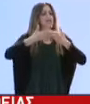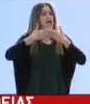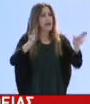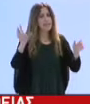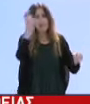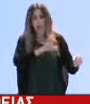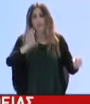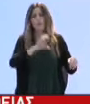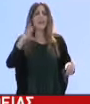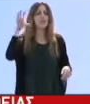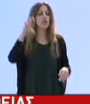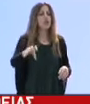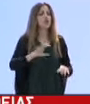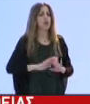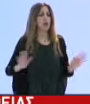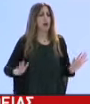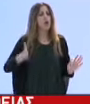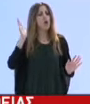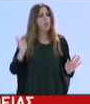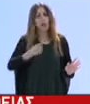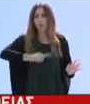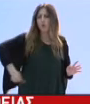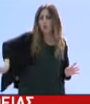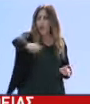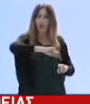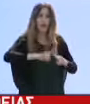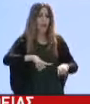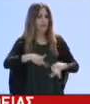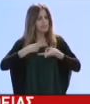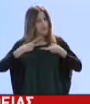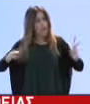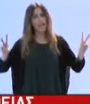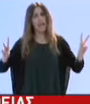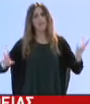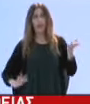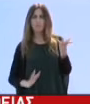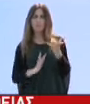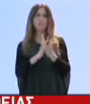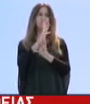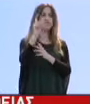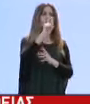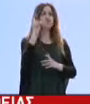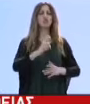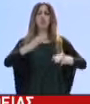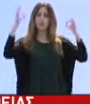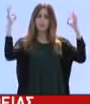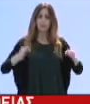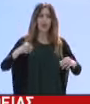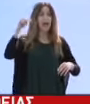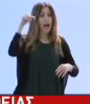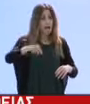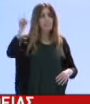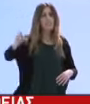τους επιτρέπει ελεύθερα να ξεδιπλώνουν τις δυνάμεις τους, να δημιουργήσουν τη ζωή τους, αυτοί οι πολίτες θα βρουν στη